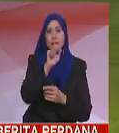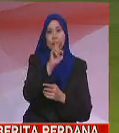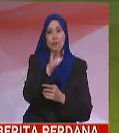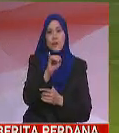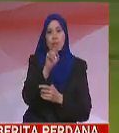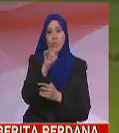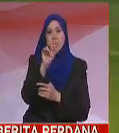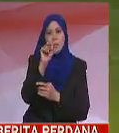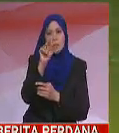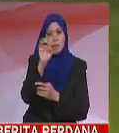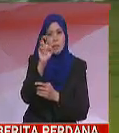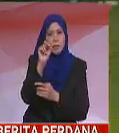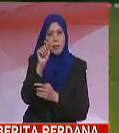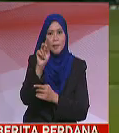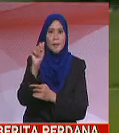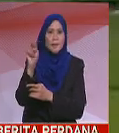Vizintan.